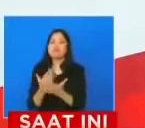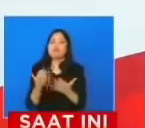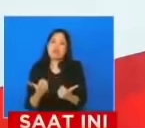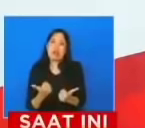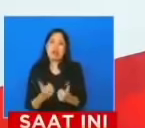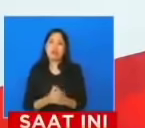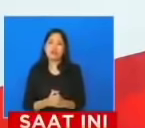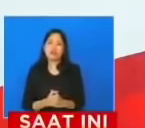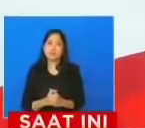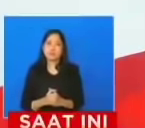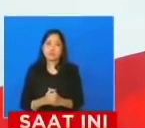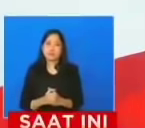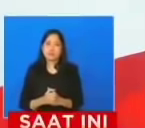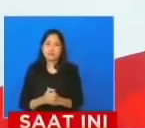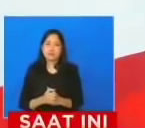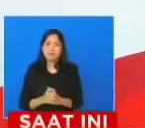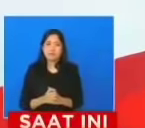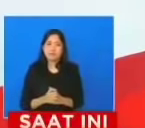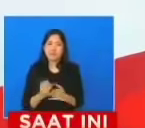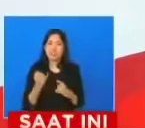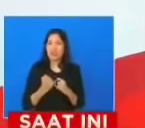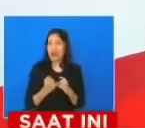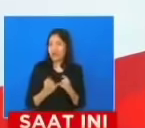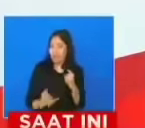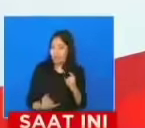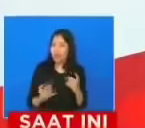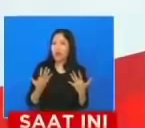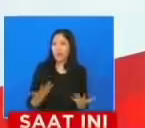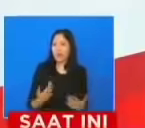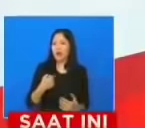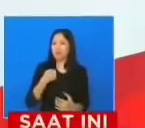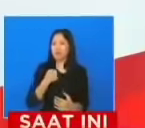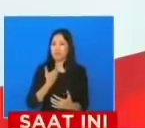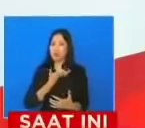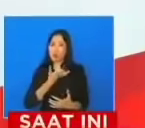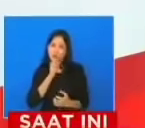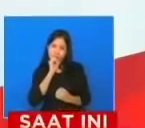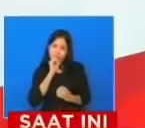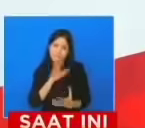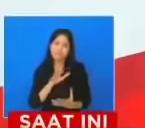Saudara-saudara, yang terakhir akan saya update kembali